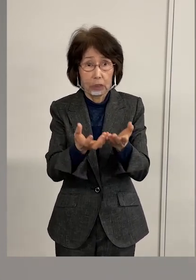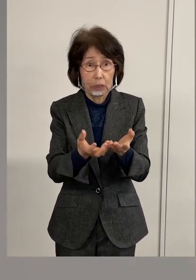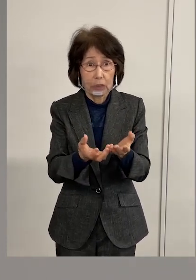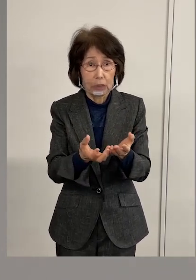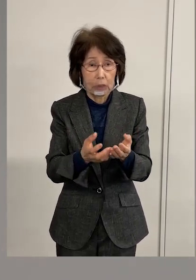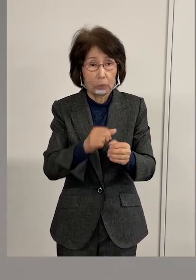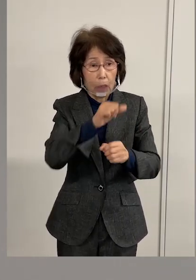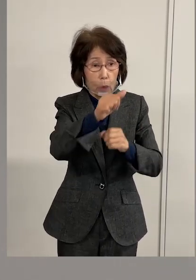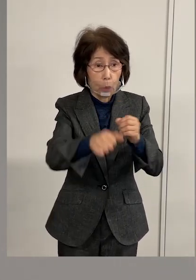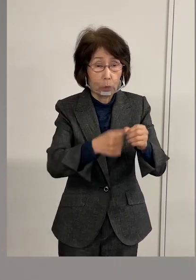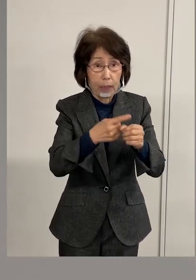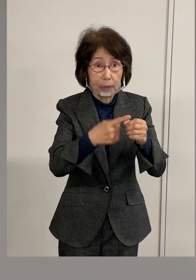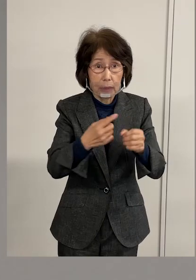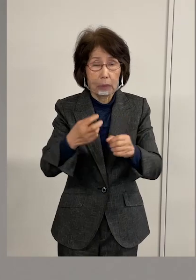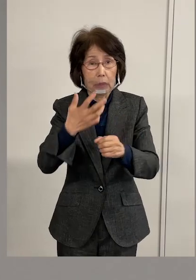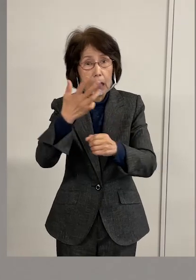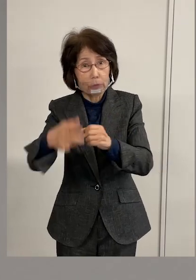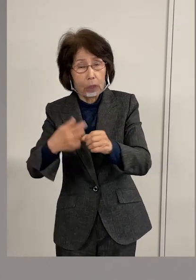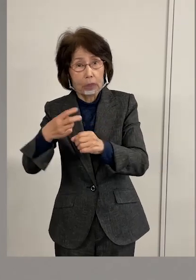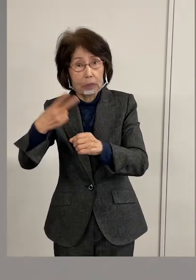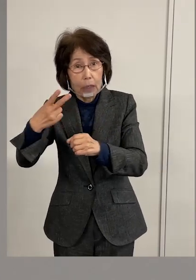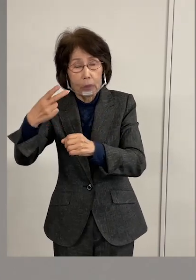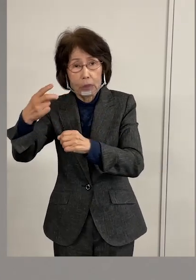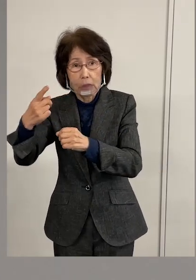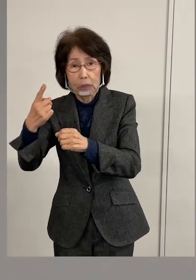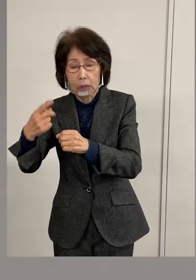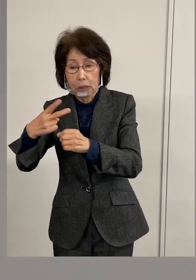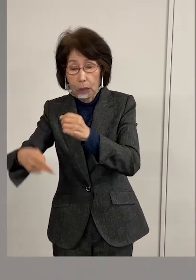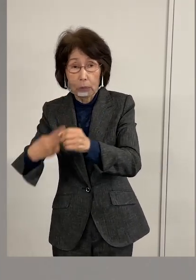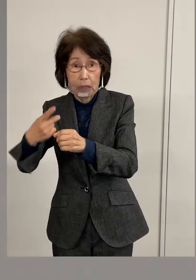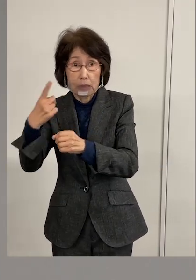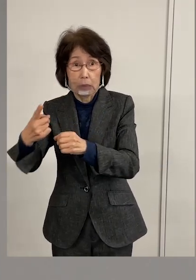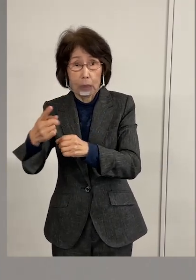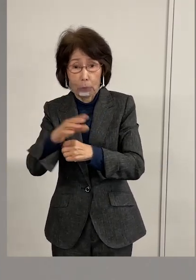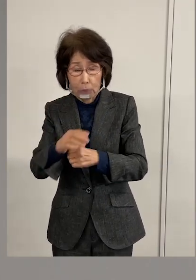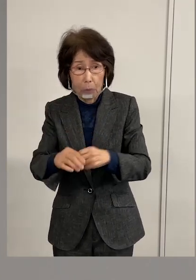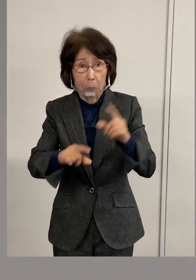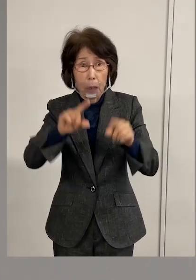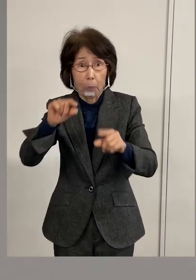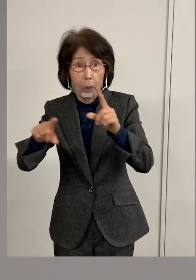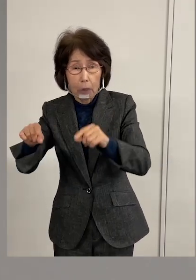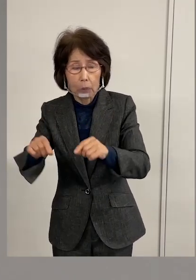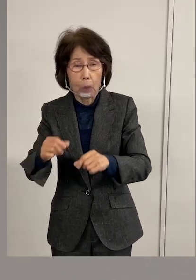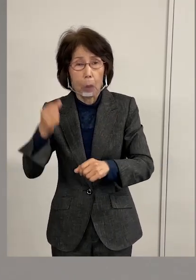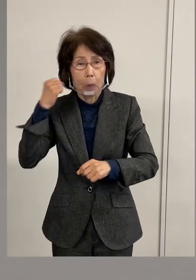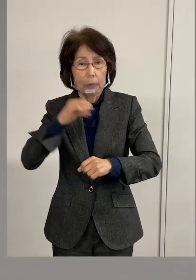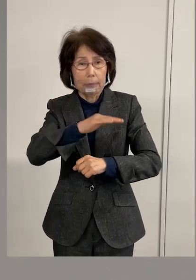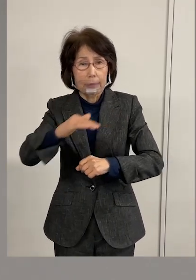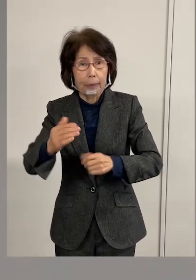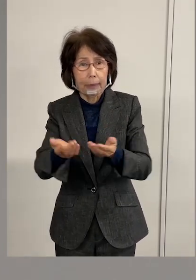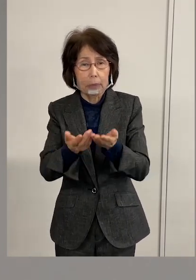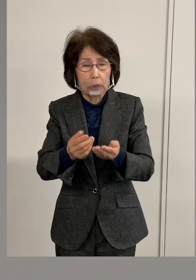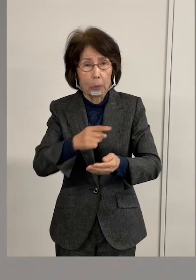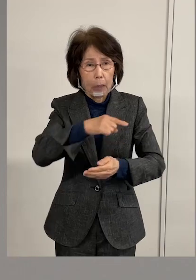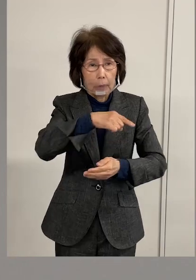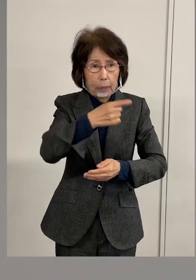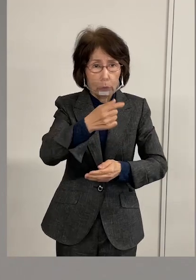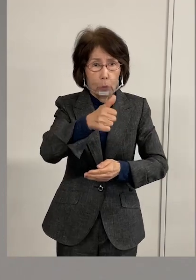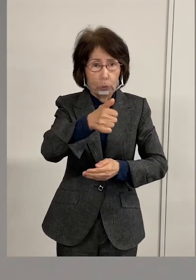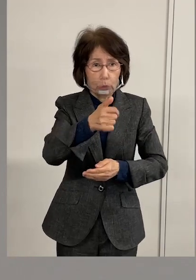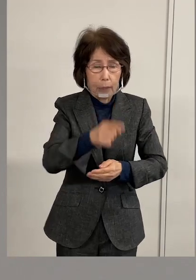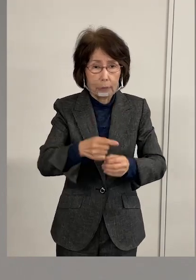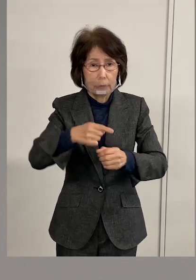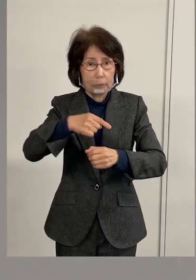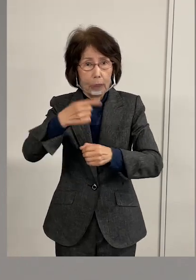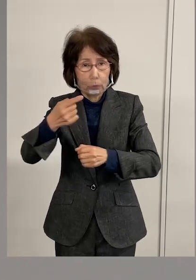50年に1回、80年に1回、例えば200年に1回不定期なんですけど、南海トラフというのは120年ごとにほぼ定期的に来